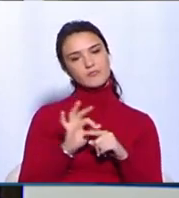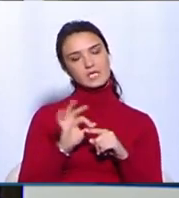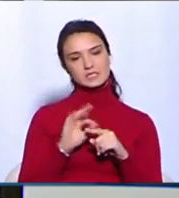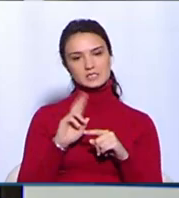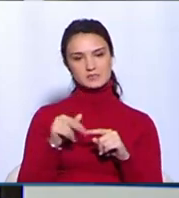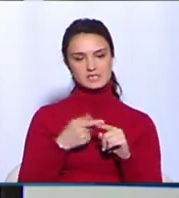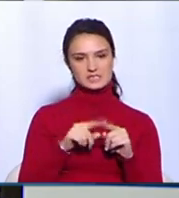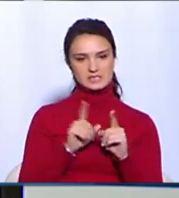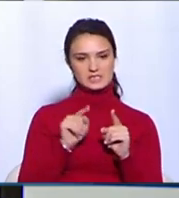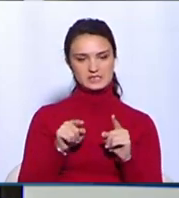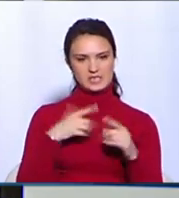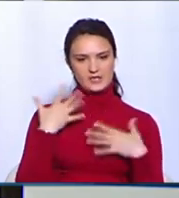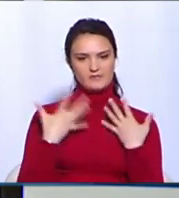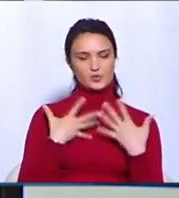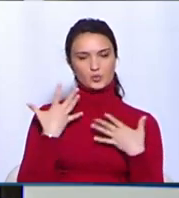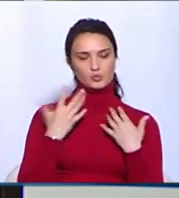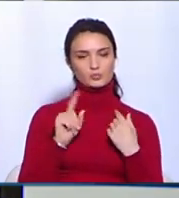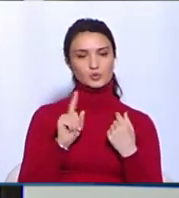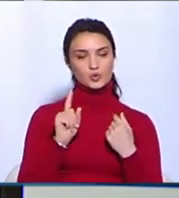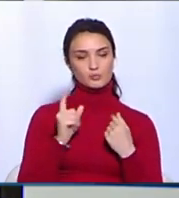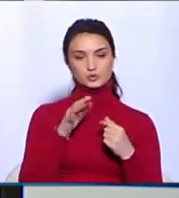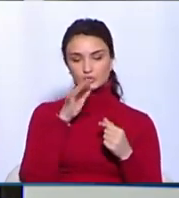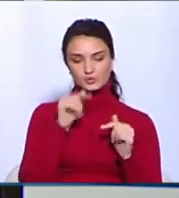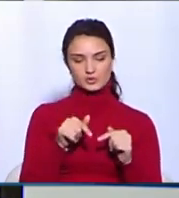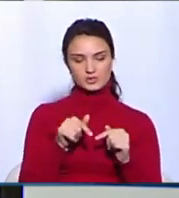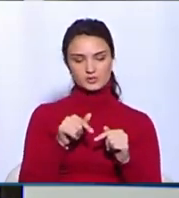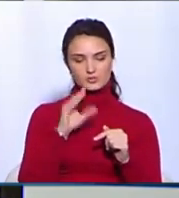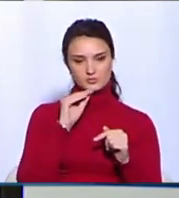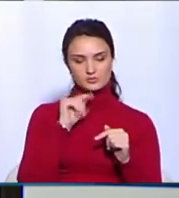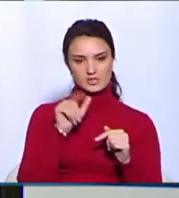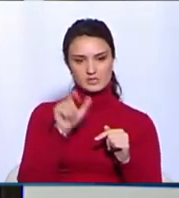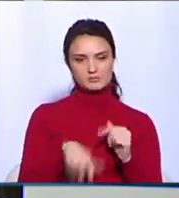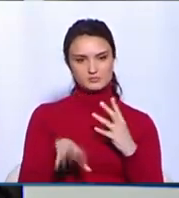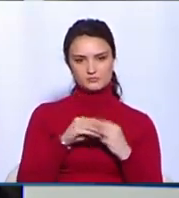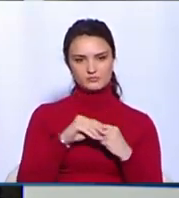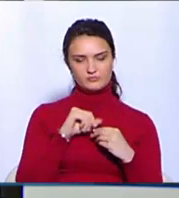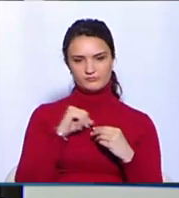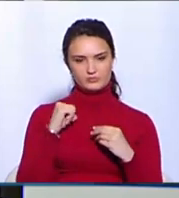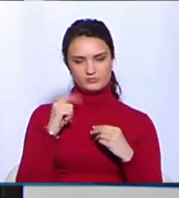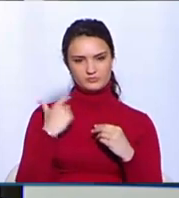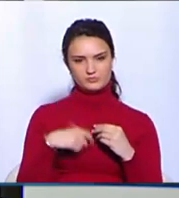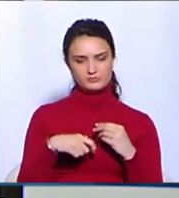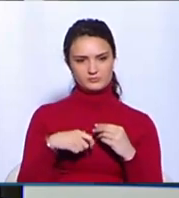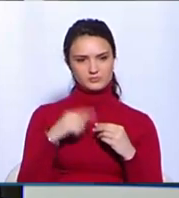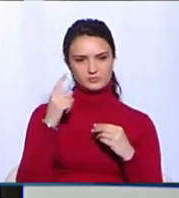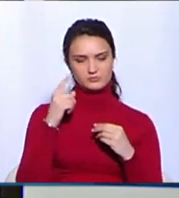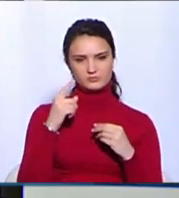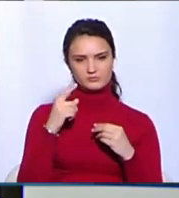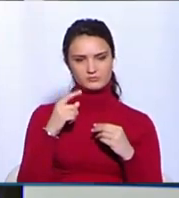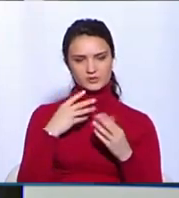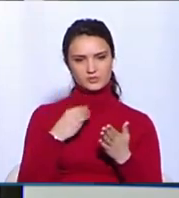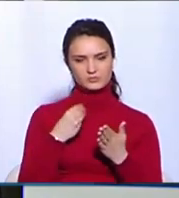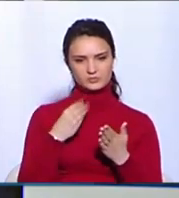განრისხებისა და ისეთი ეიფორიულობის, რომლის დროსაც ადამიანი აბსოლუტურად